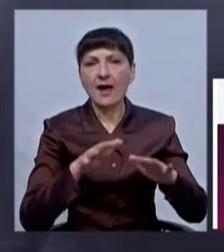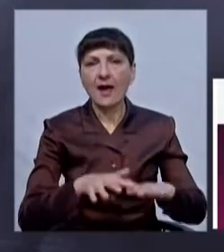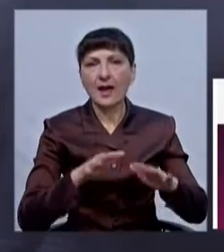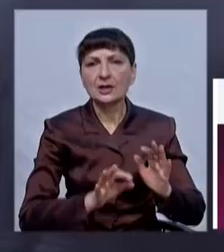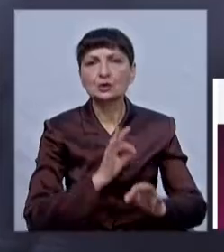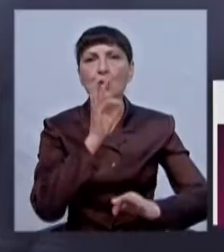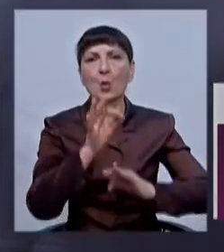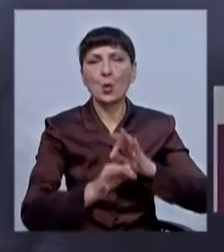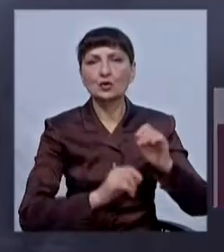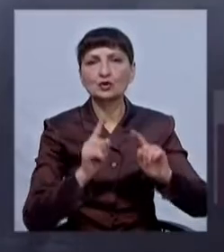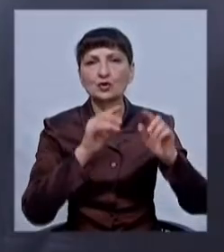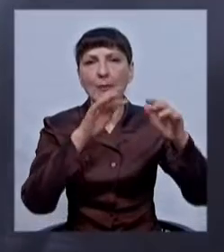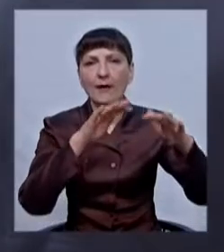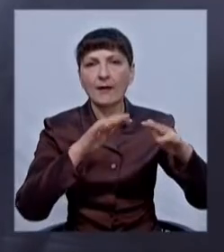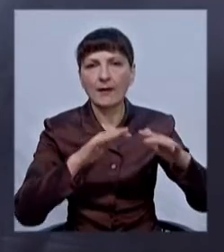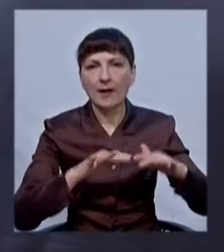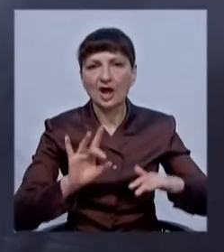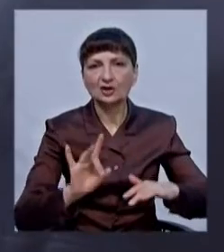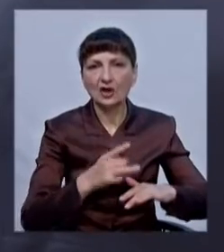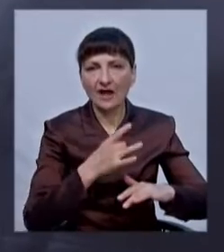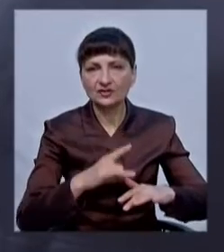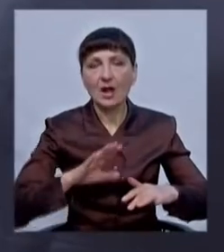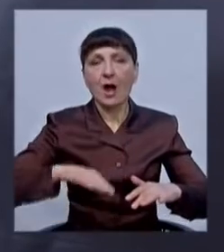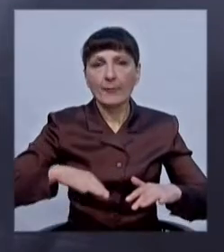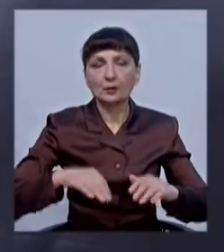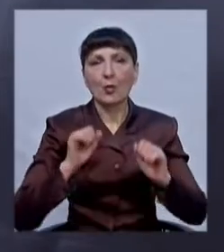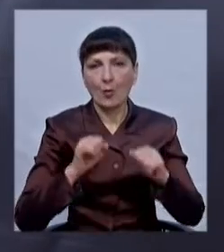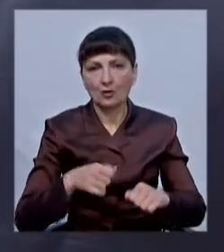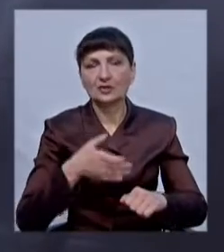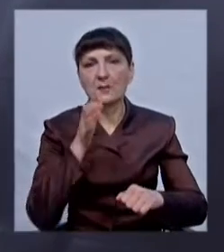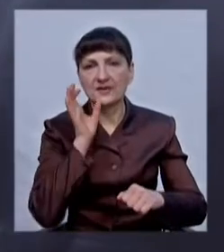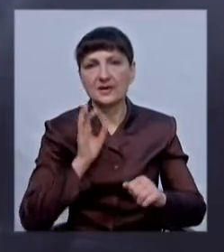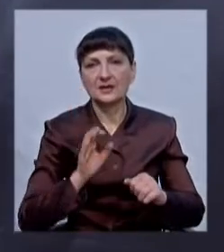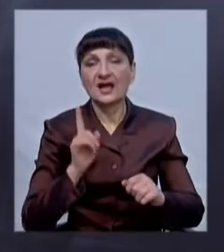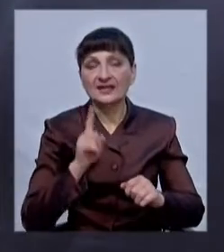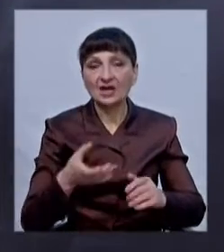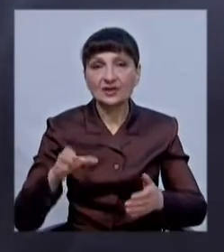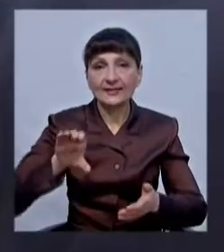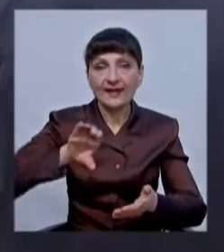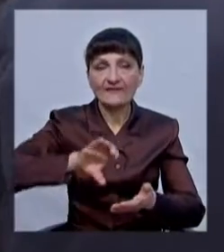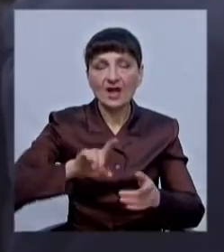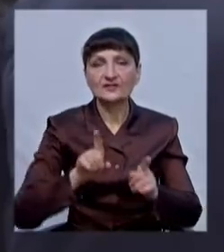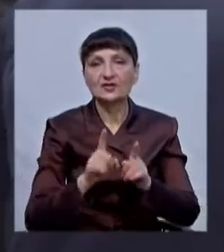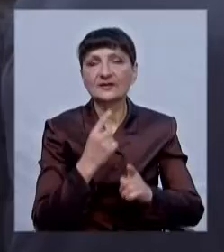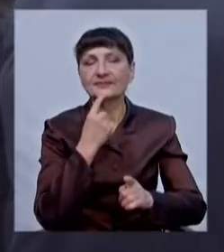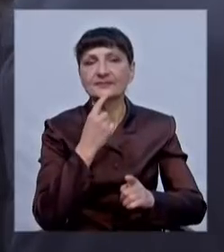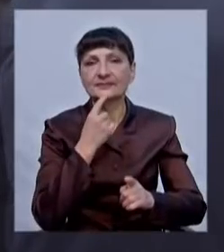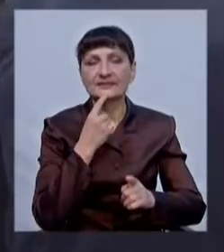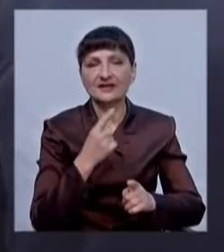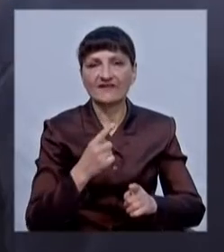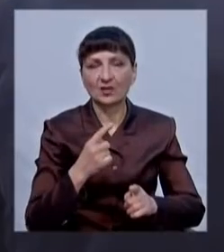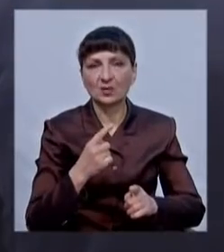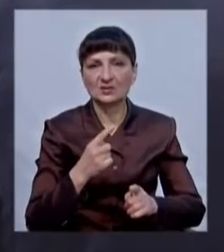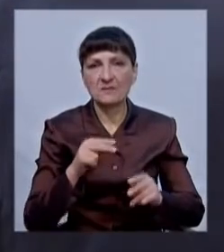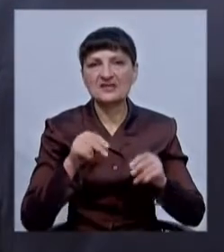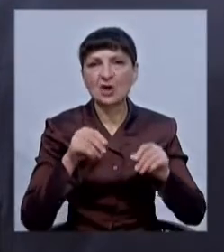вот сутки стоит, чтобы хотя бы так ржавчина осела. Потом только можно ее пить. И даже вот ее наливаешь, все равно вот эти вот ржавчина, вот этот,